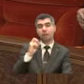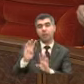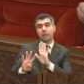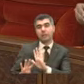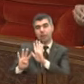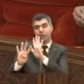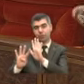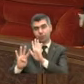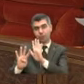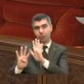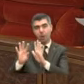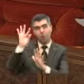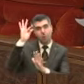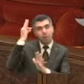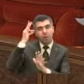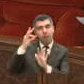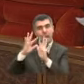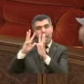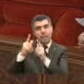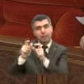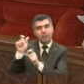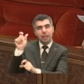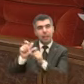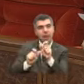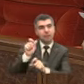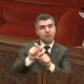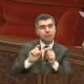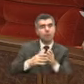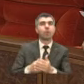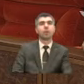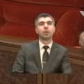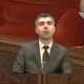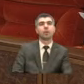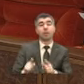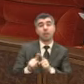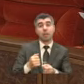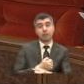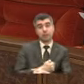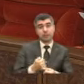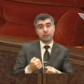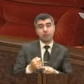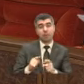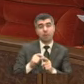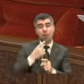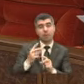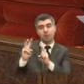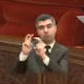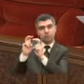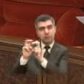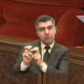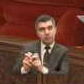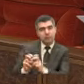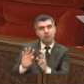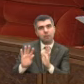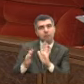عن المندوبيه الساميه للتخطيط، الذي اشار الى ان المعدل ديال البطاله عرف انخفاضا ملموسا وصل